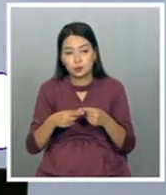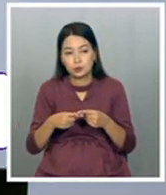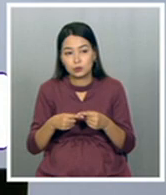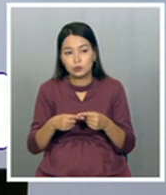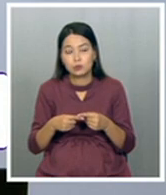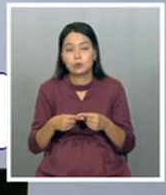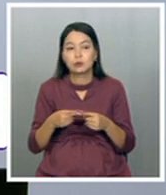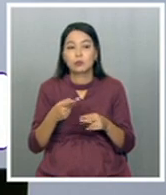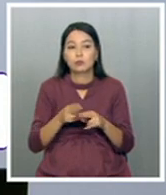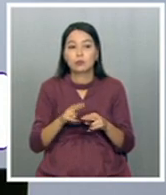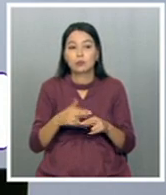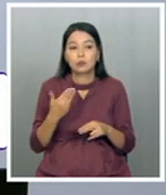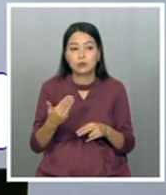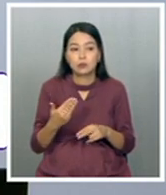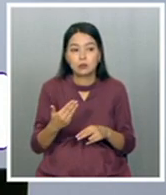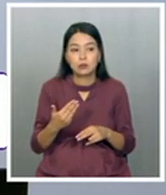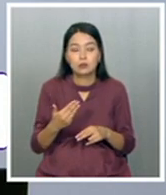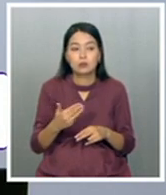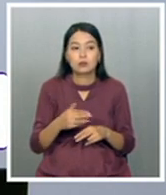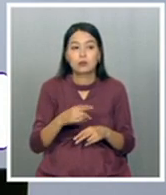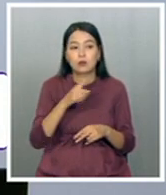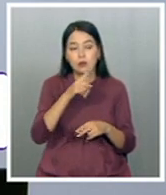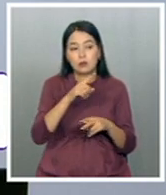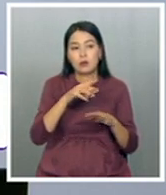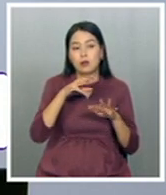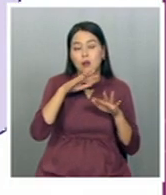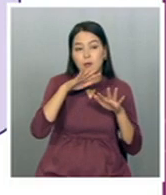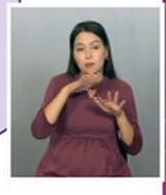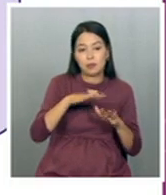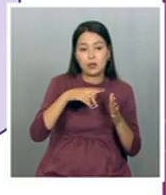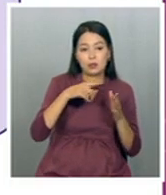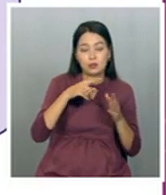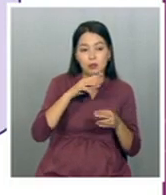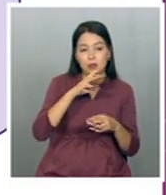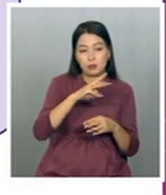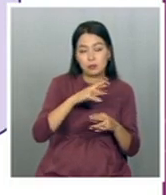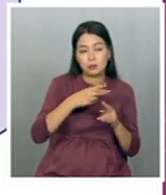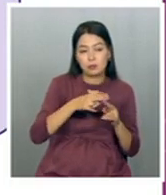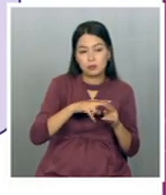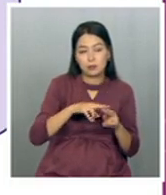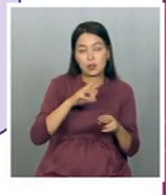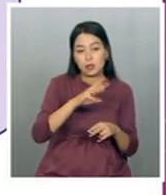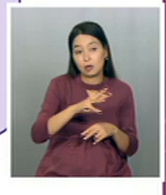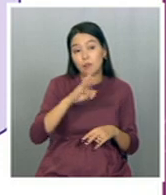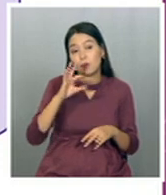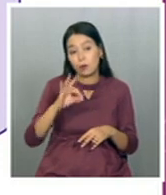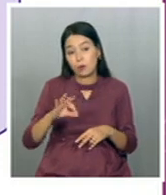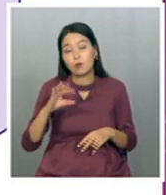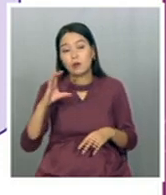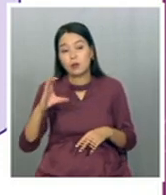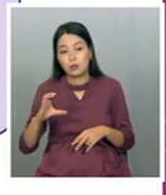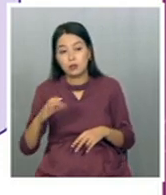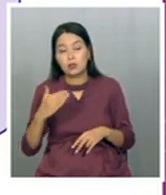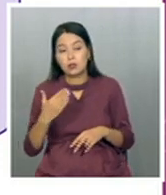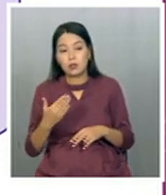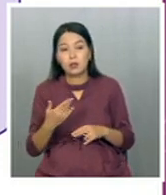негізгі шырағымыз ол M нүктесінде орналасқан. Яғни жаңа айттық, M OS бұл яғни